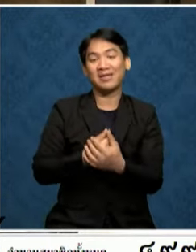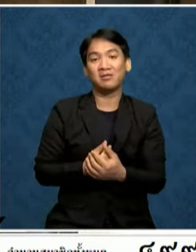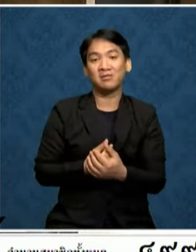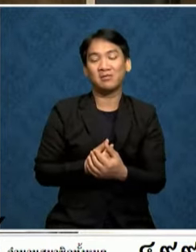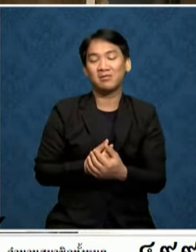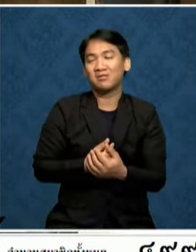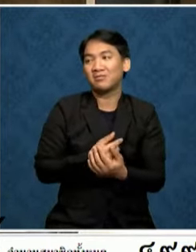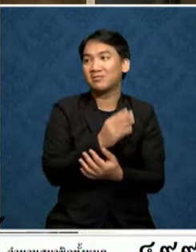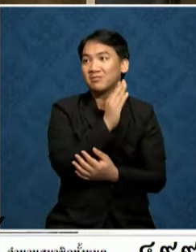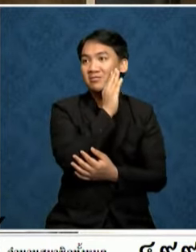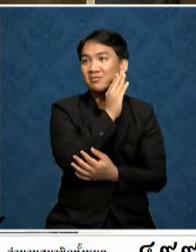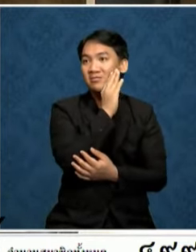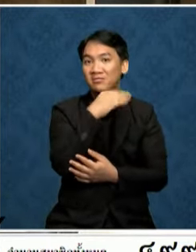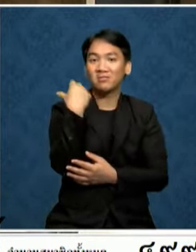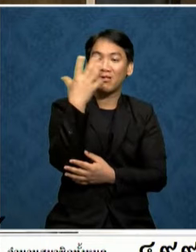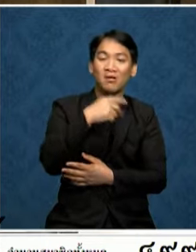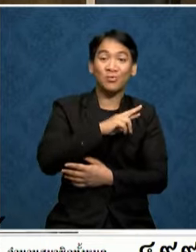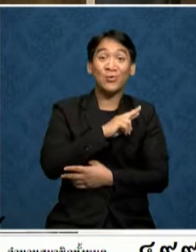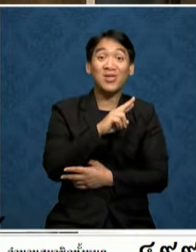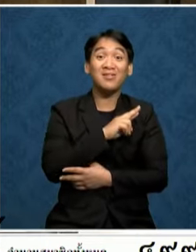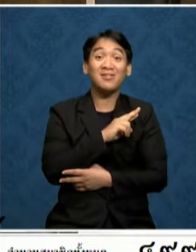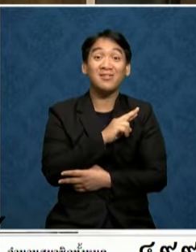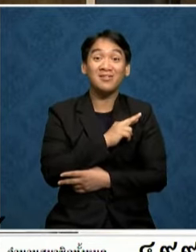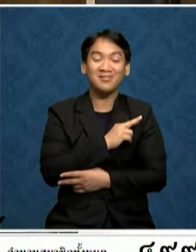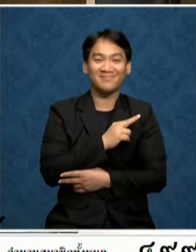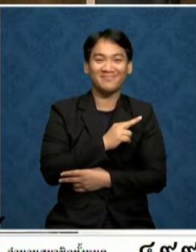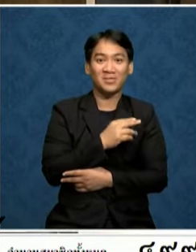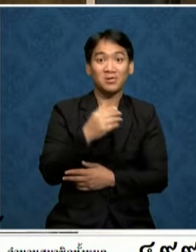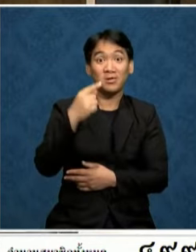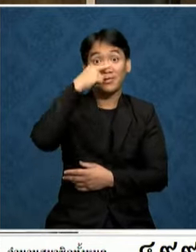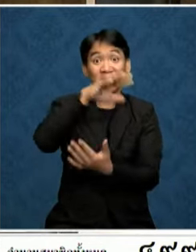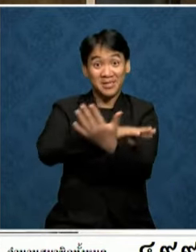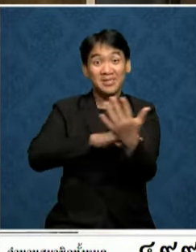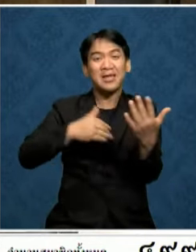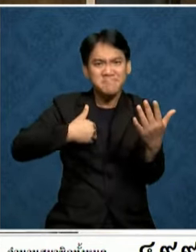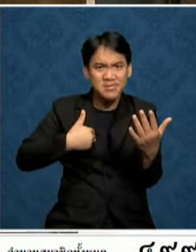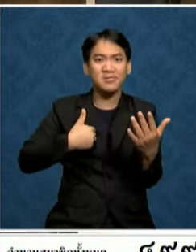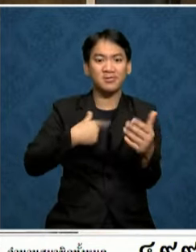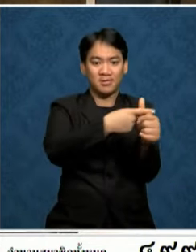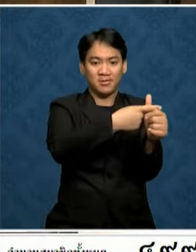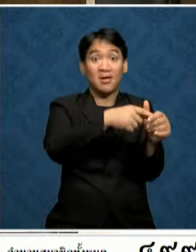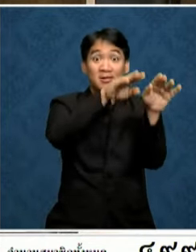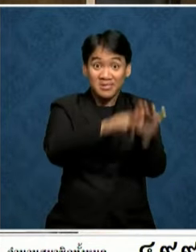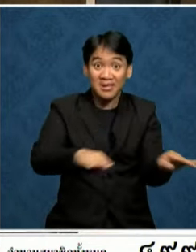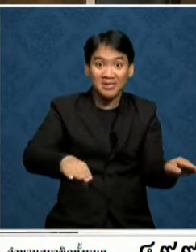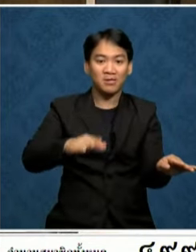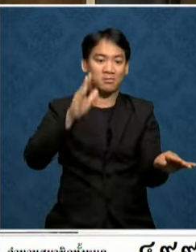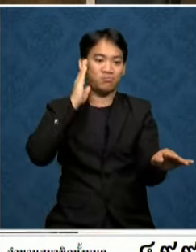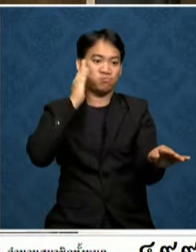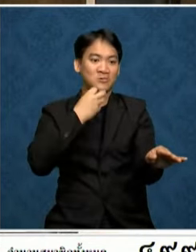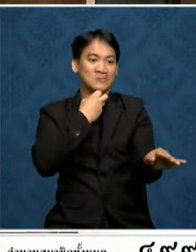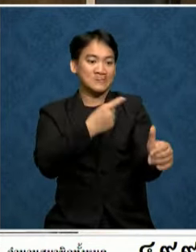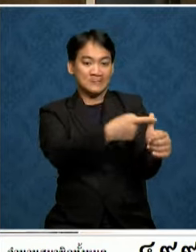เองกันนะคะประเทศไทยเราเนี่ยค่ะค่ะมีการล่วงละเมิดทางเพศในวัยเด็กเยอะมากค่ะเพราะว่าเด็กไม่